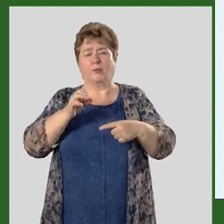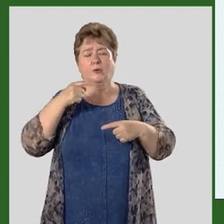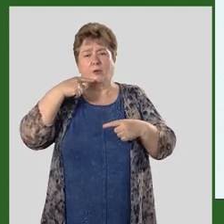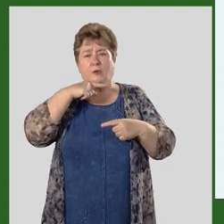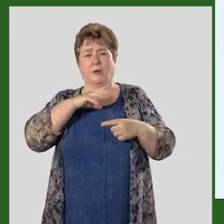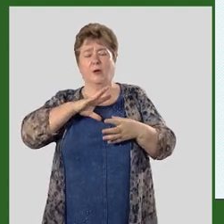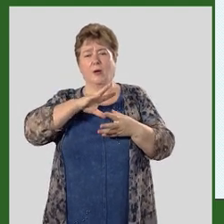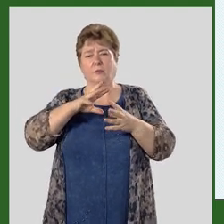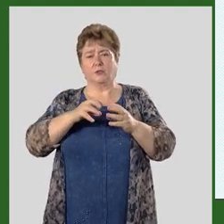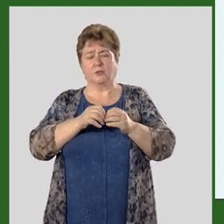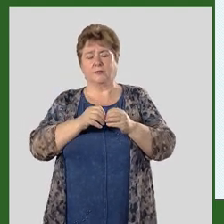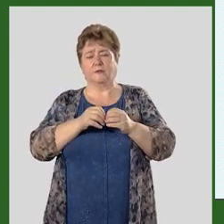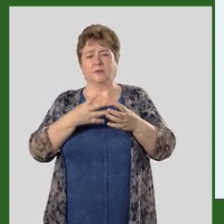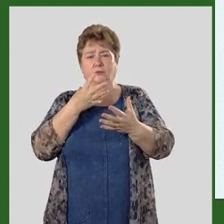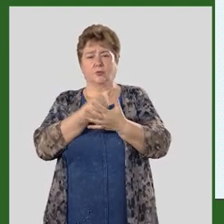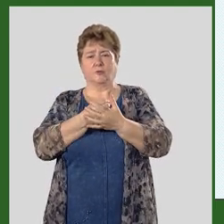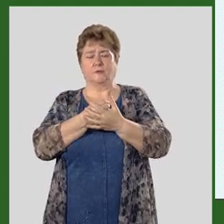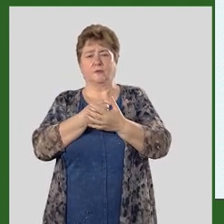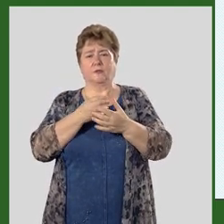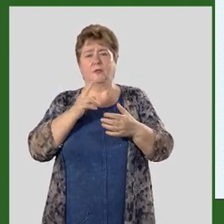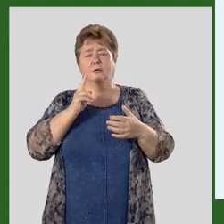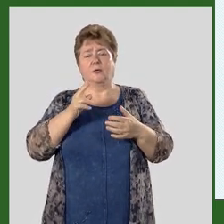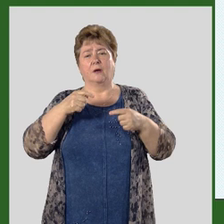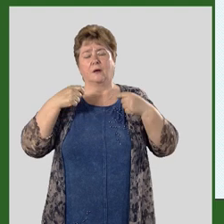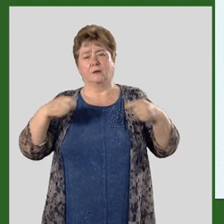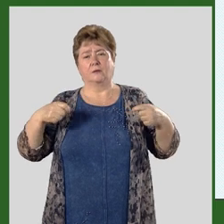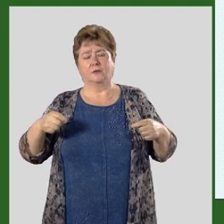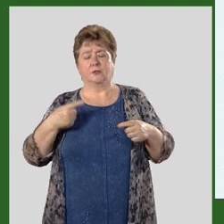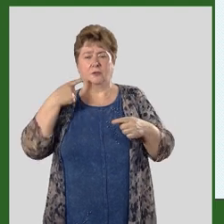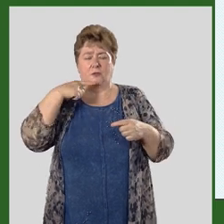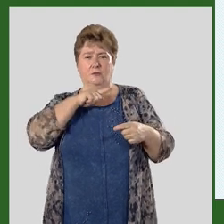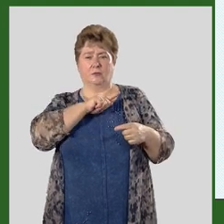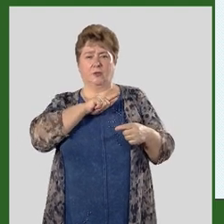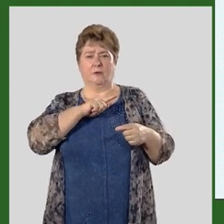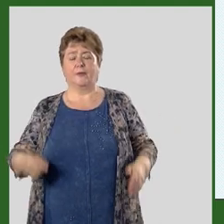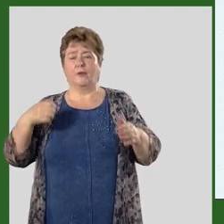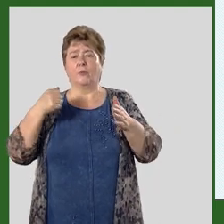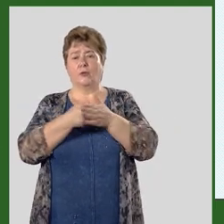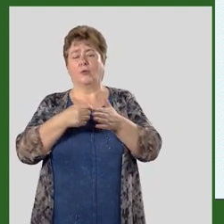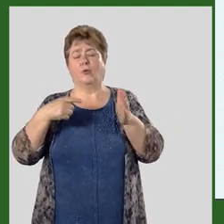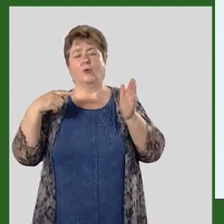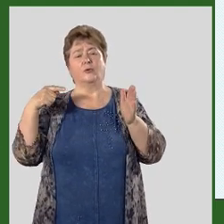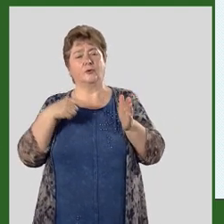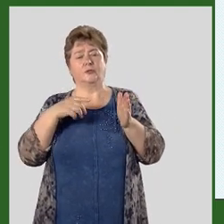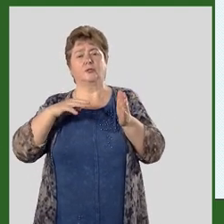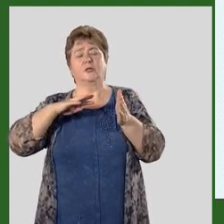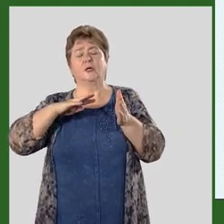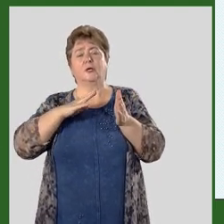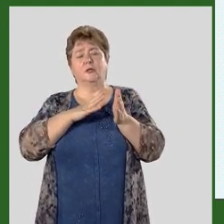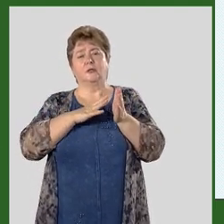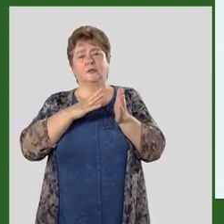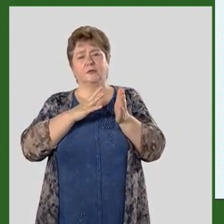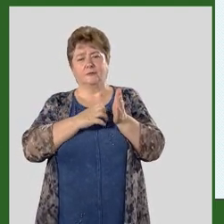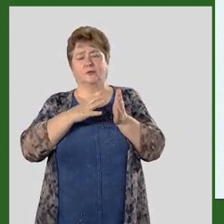экономики общественной собственности к рыночной экономике. До 1990 года